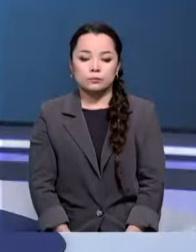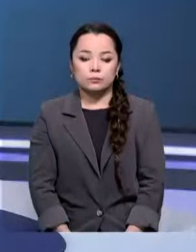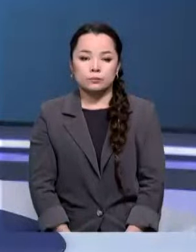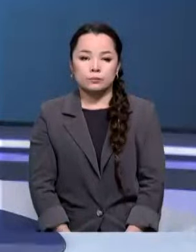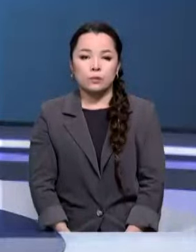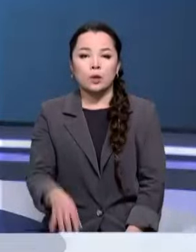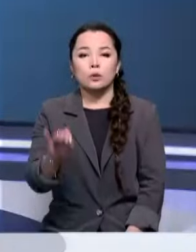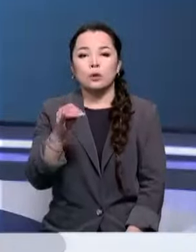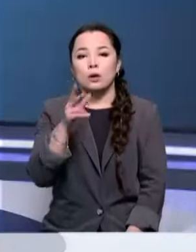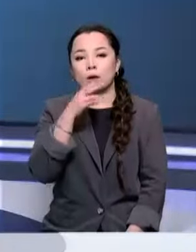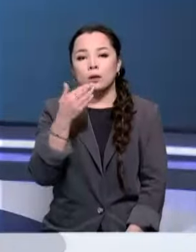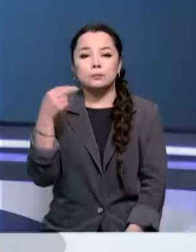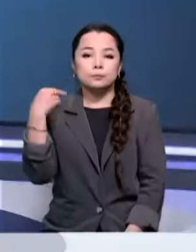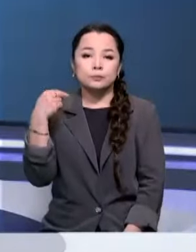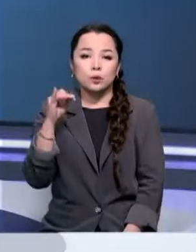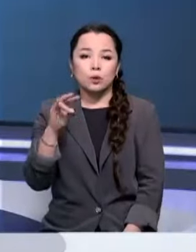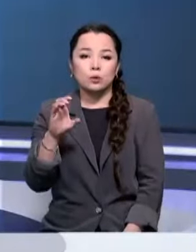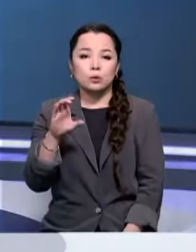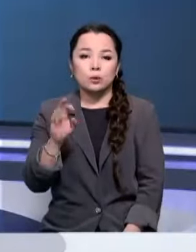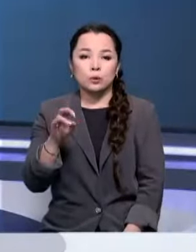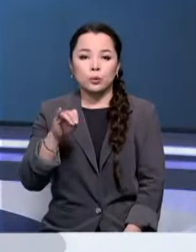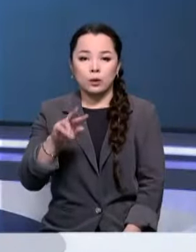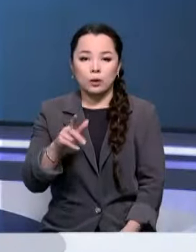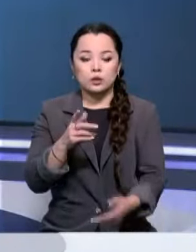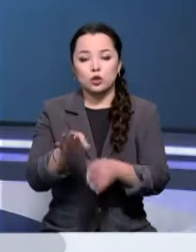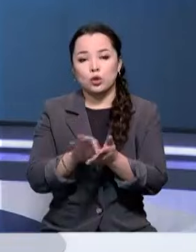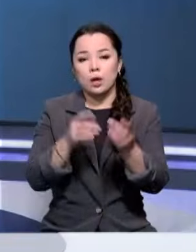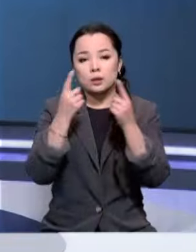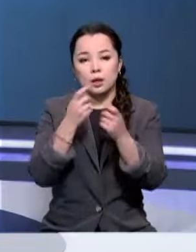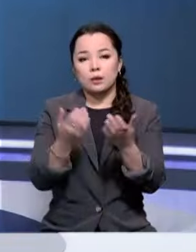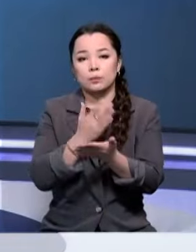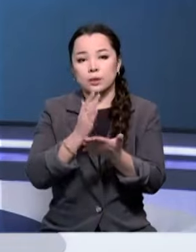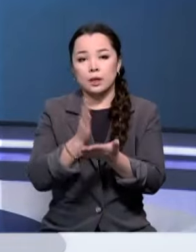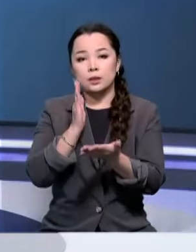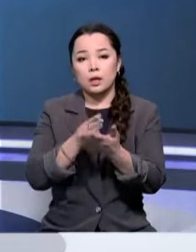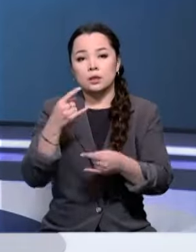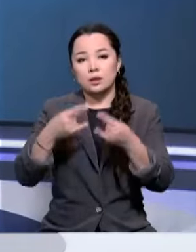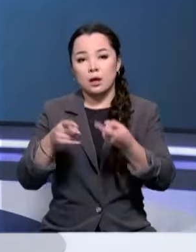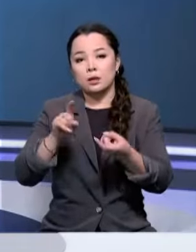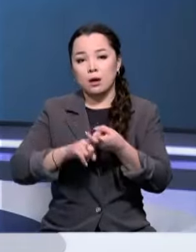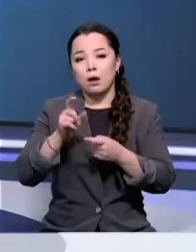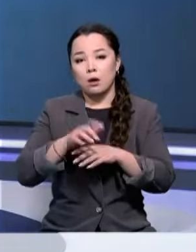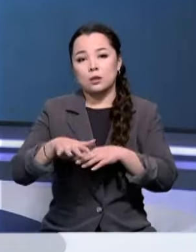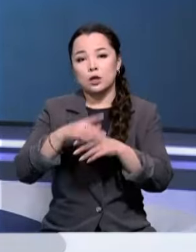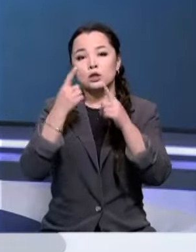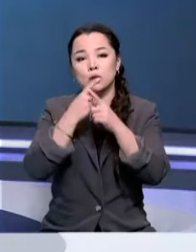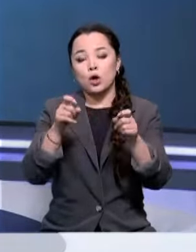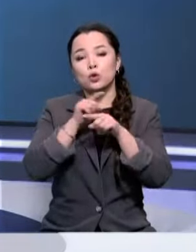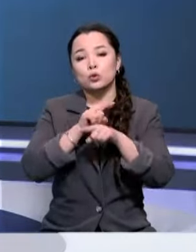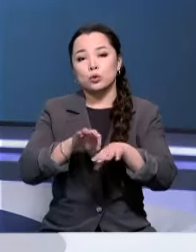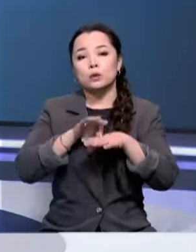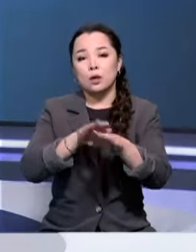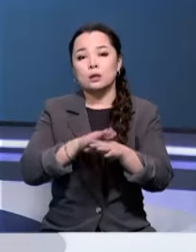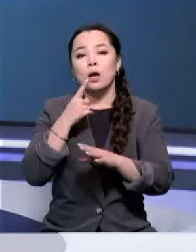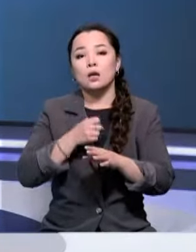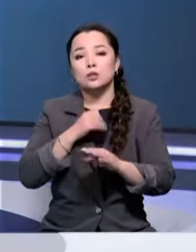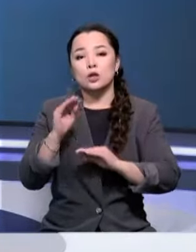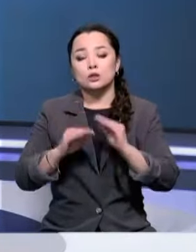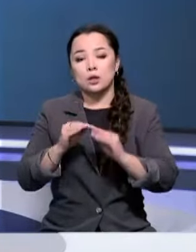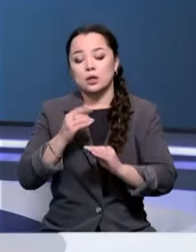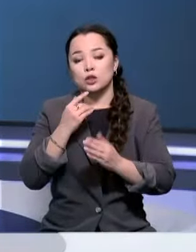Жалғасырай, Оңтүстік Корея президенті Юн Сук Йол шұғыл мәлімдеме жасады. Тікелей эфир арқылы халыққа жасаған үндеуінде әскери